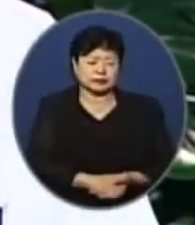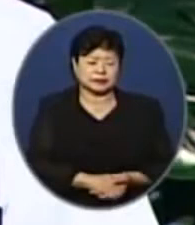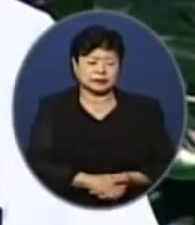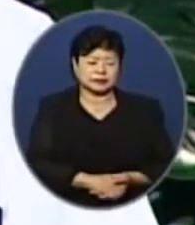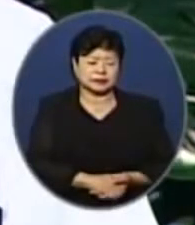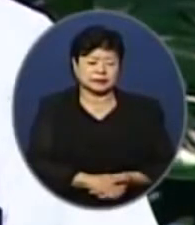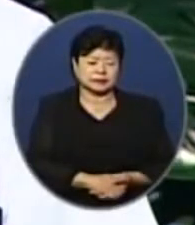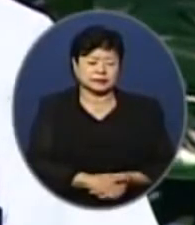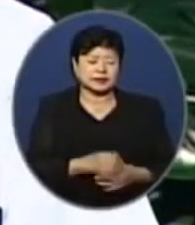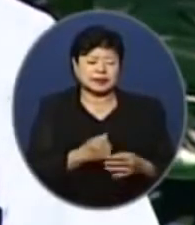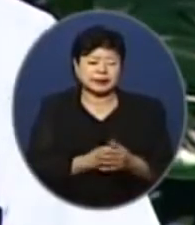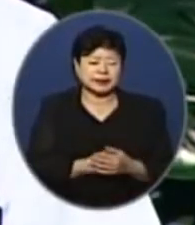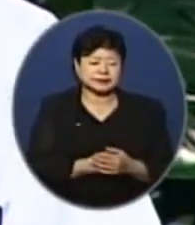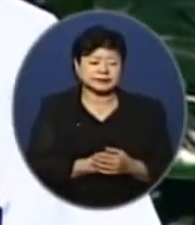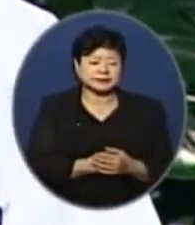처하게 되는 것입니다. 그래서